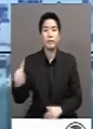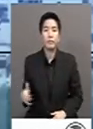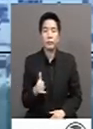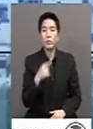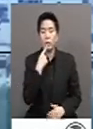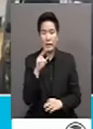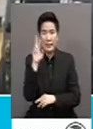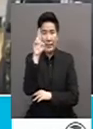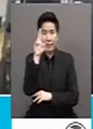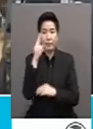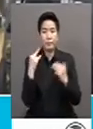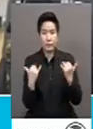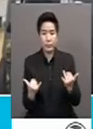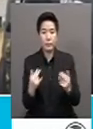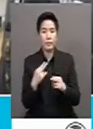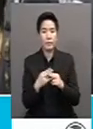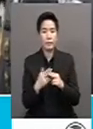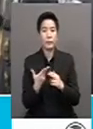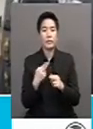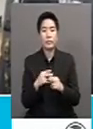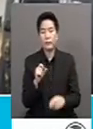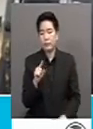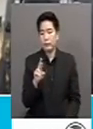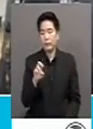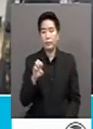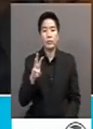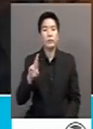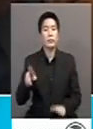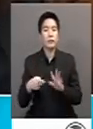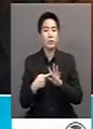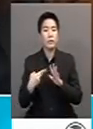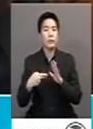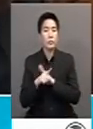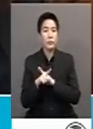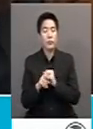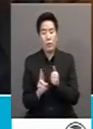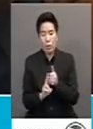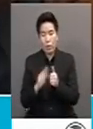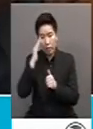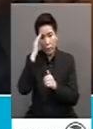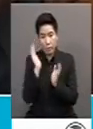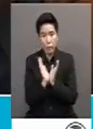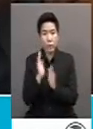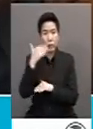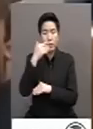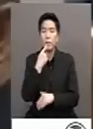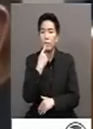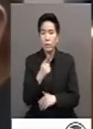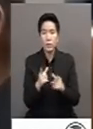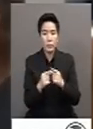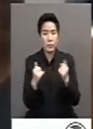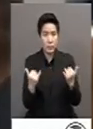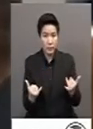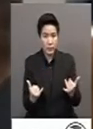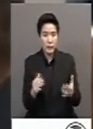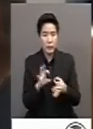สักช่วงเที่ยงที่ผ่านมาพลตำรวจเอกศรีวรางค์ รังสิพามนกุลรองผู้บัญชาการตำรวจแห่งชาติครับพูดถึงความคืบหน้า